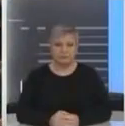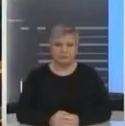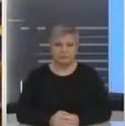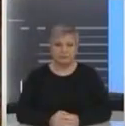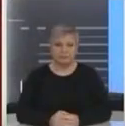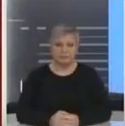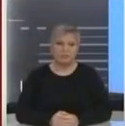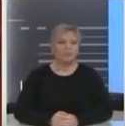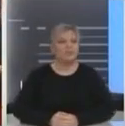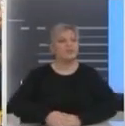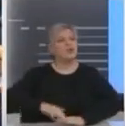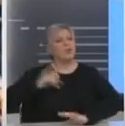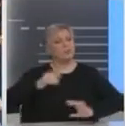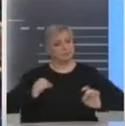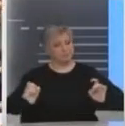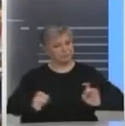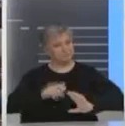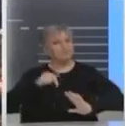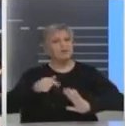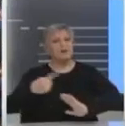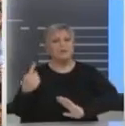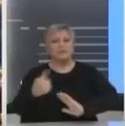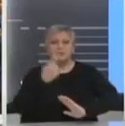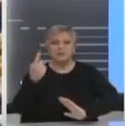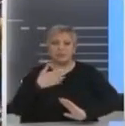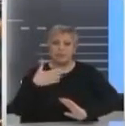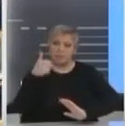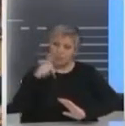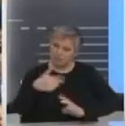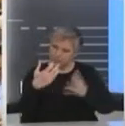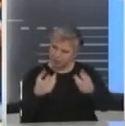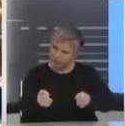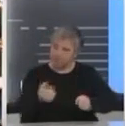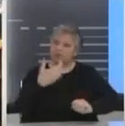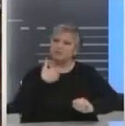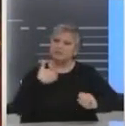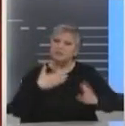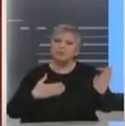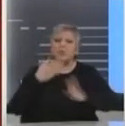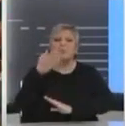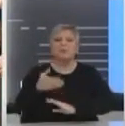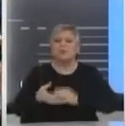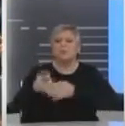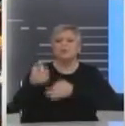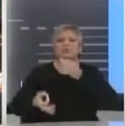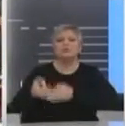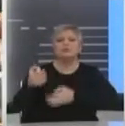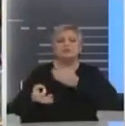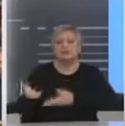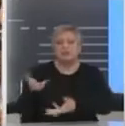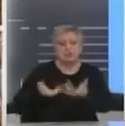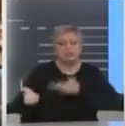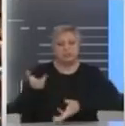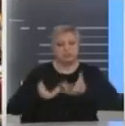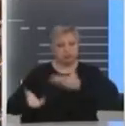προσερχόμαστε πάντα στις διαπραγματεύσεις με στόχο να αξιοποιήσουμε κάθε πιθανό περιθώριο ώστε